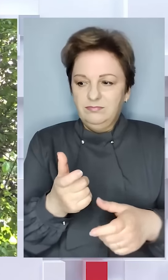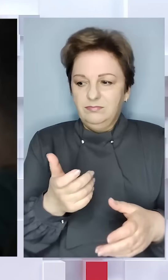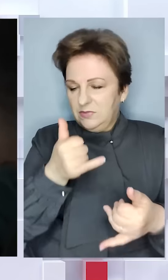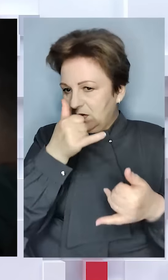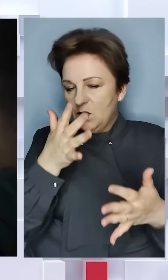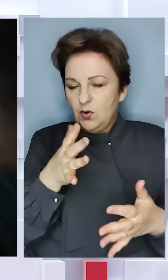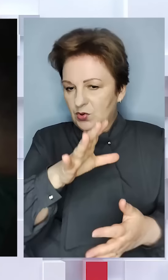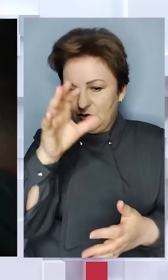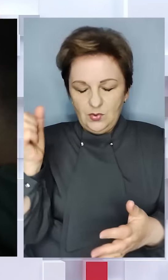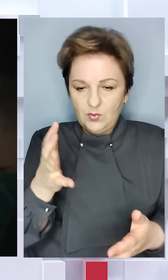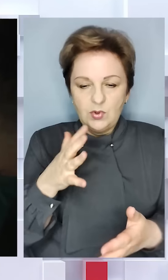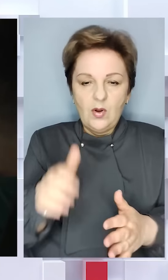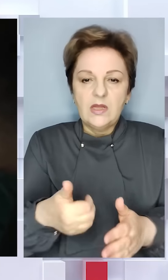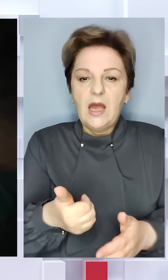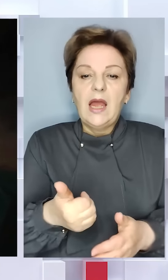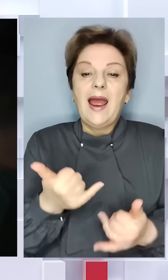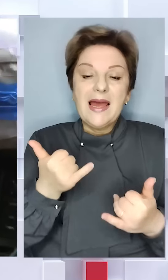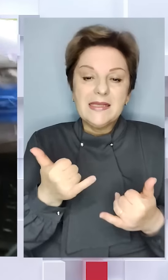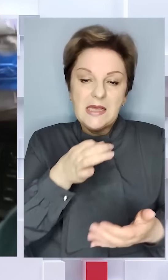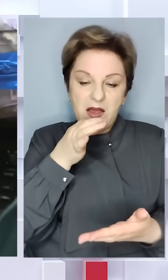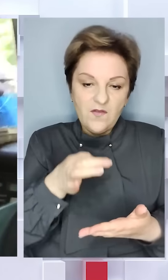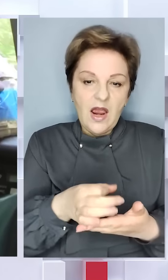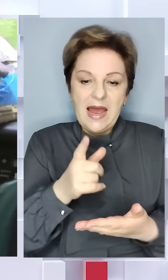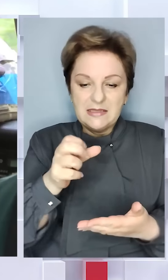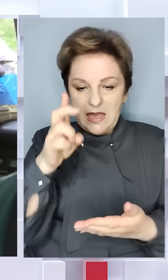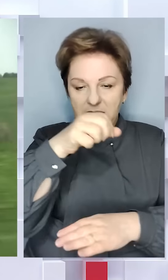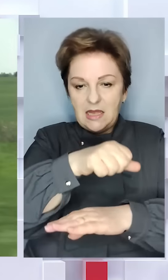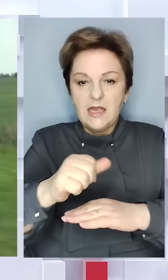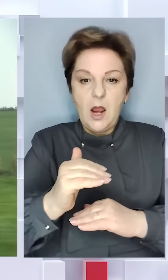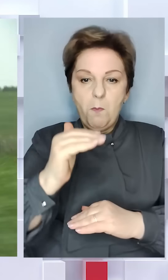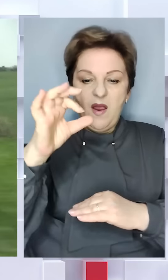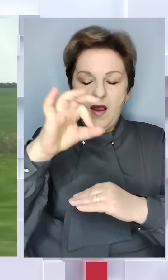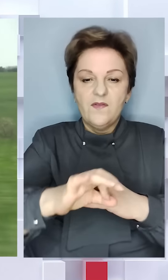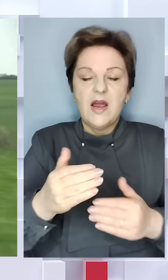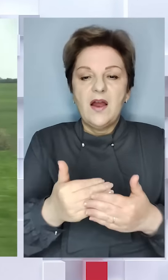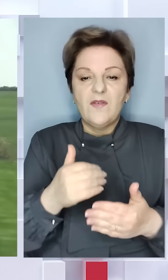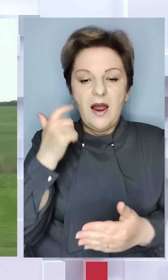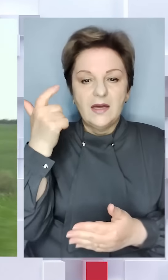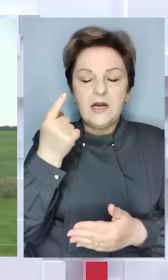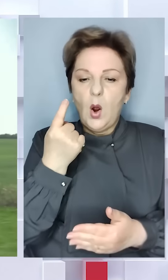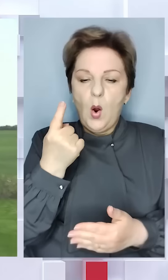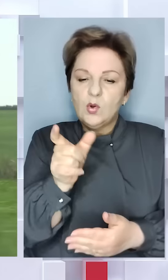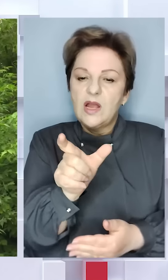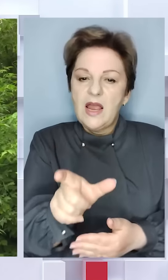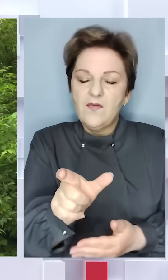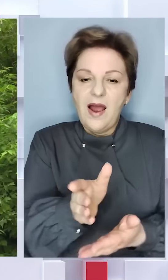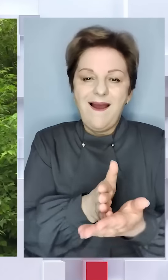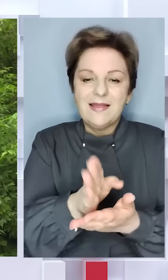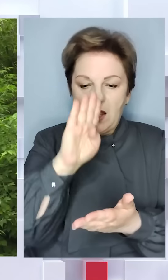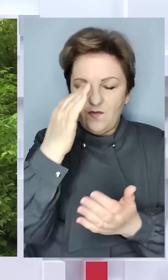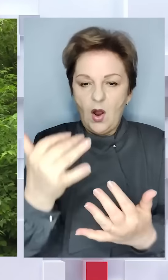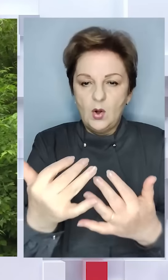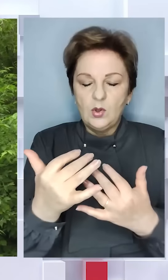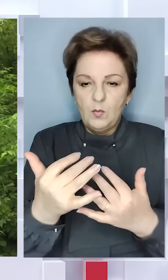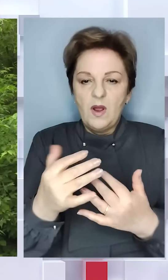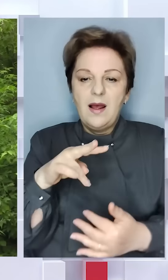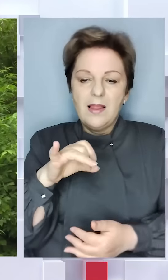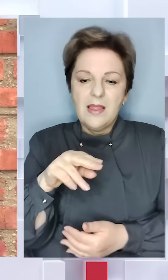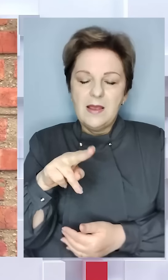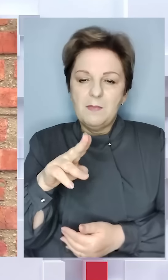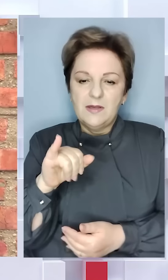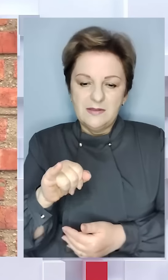нарито. Нині ділянка їх відповідальності – самий державний кордон на північний захід від Харкова та один з флангів на напрямку ворожого наступу у бік